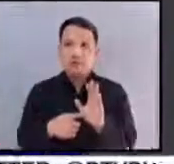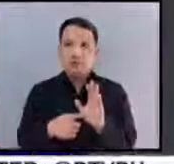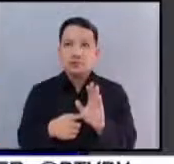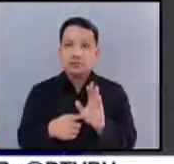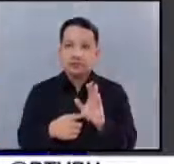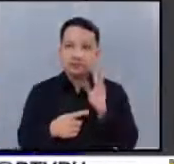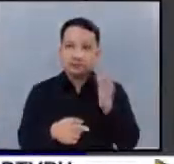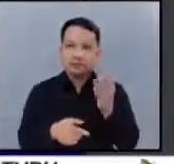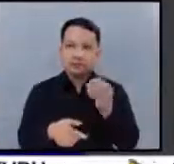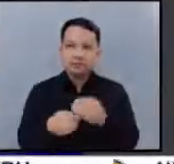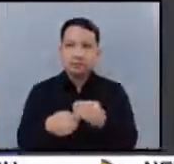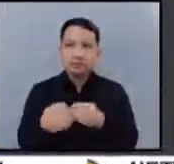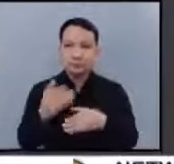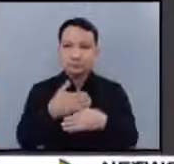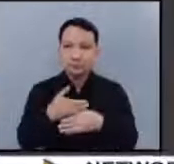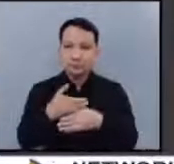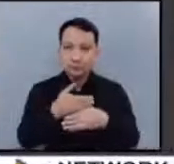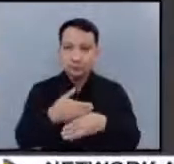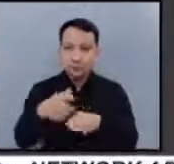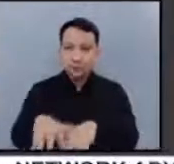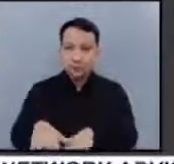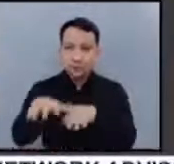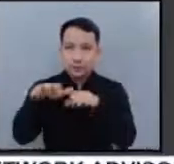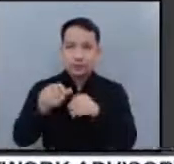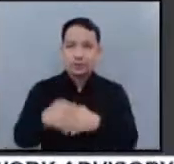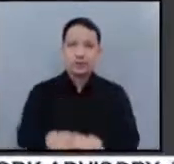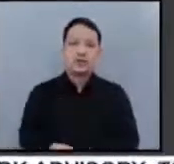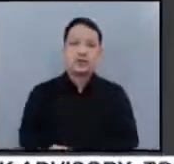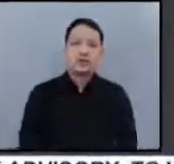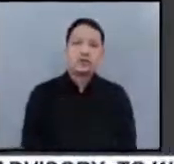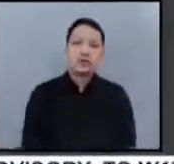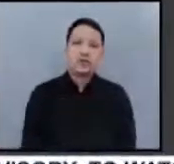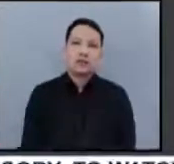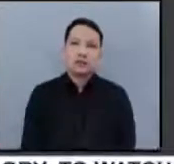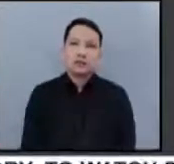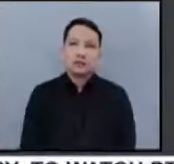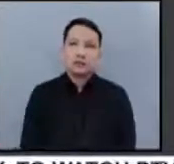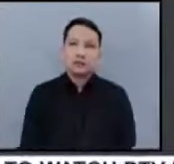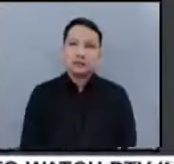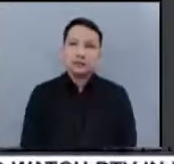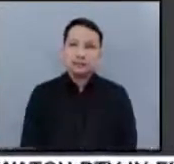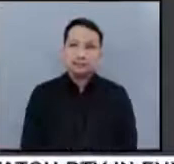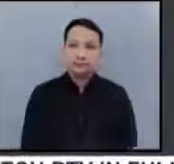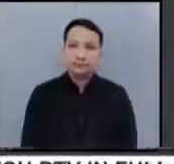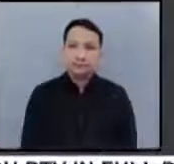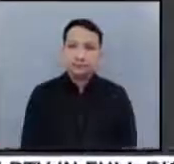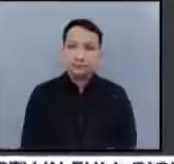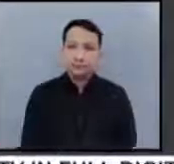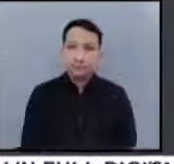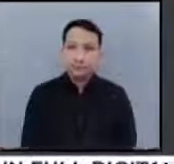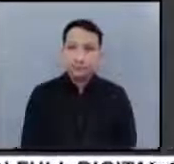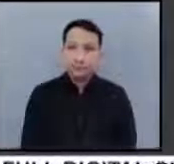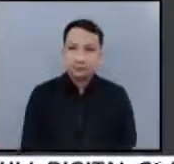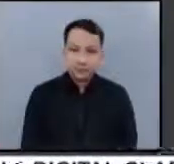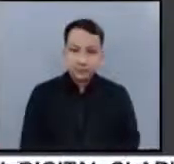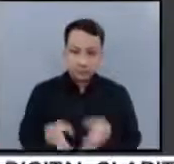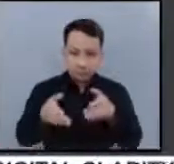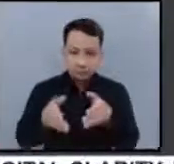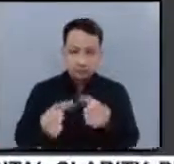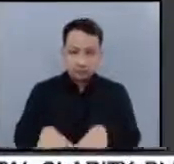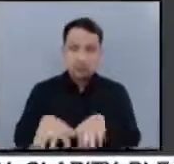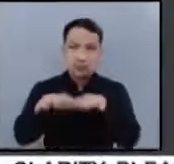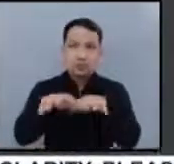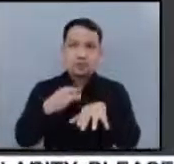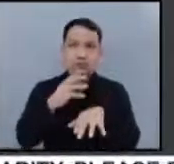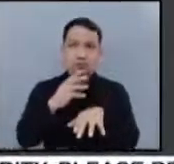maiwasan ng malawakang pagbaha. Samantala, nagmistulang malaking swimming pool ang kalsadang ito sa isang